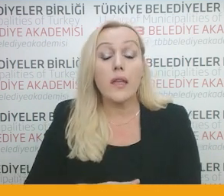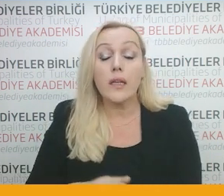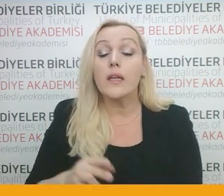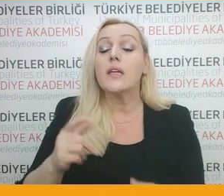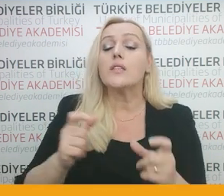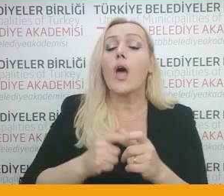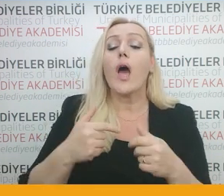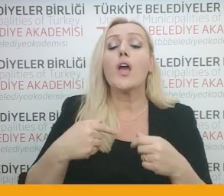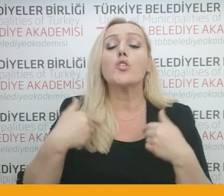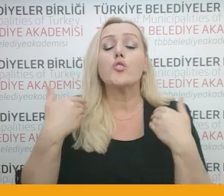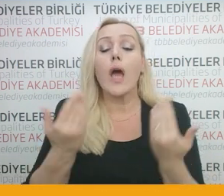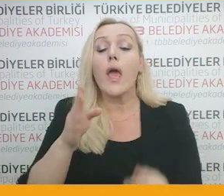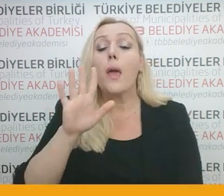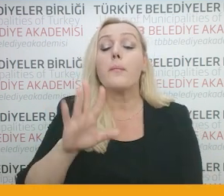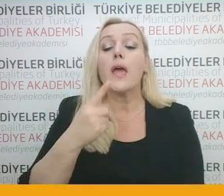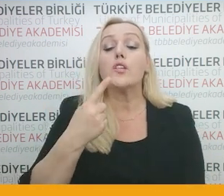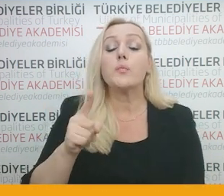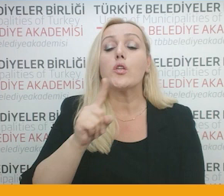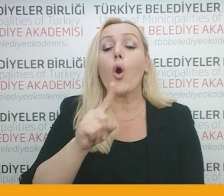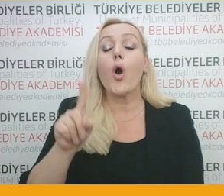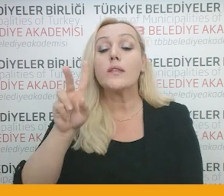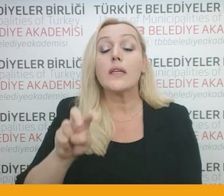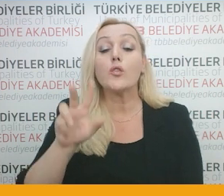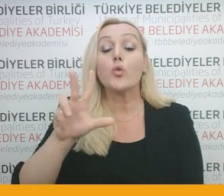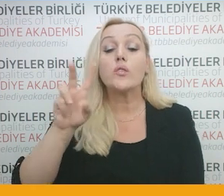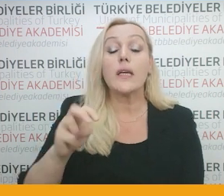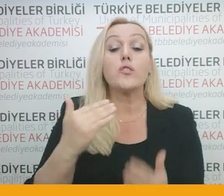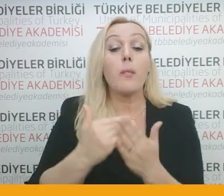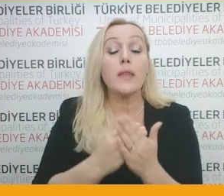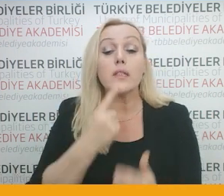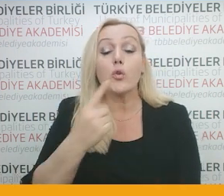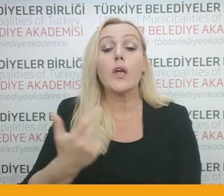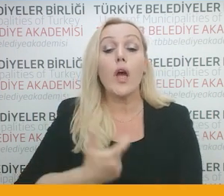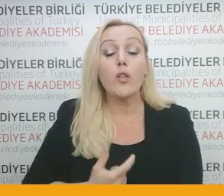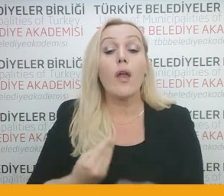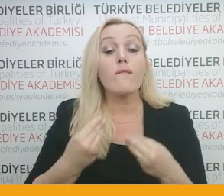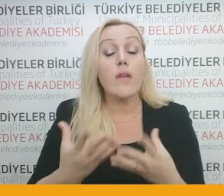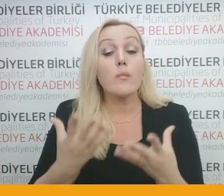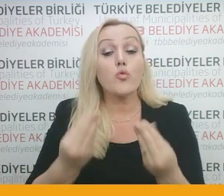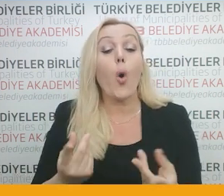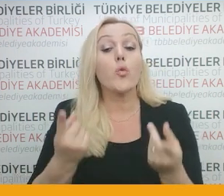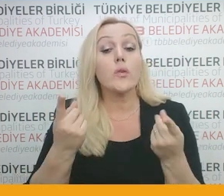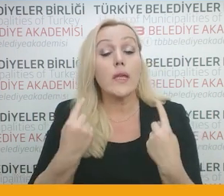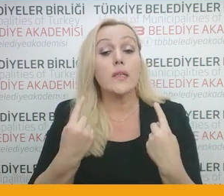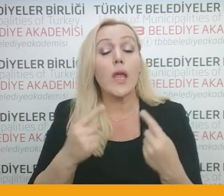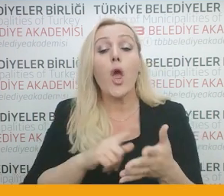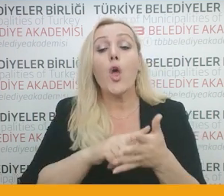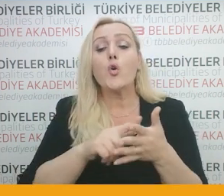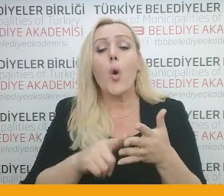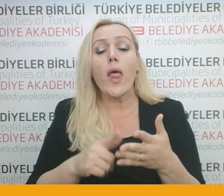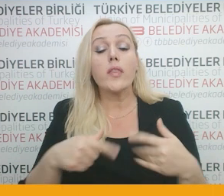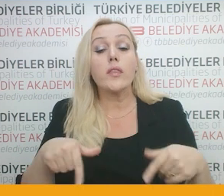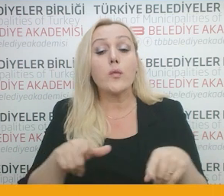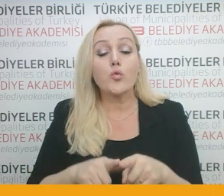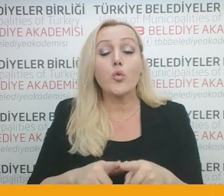Sayıştay da 5018'in 31. maddesindeki ifadeye atıf yapıyor. Diyor ki kanunların verdiği yetkiye istinaden yönetim kurulu, icra